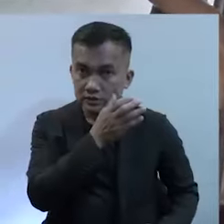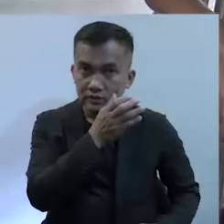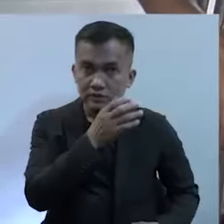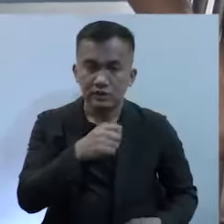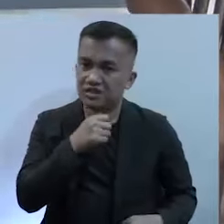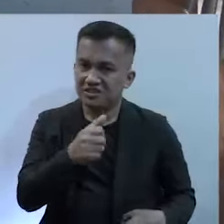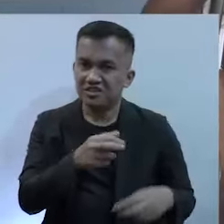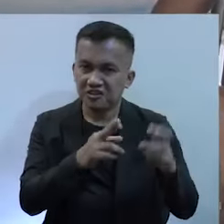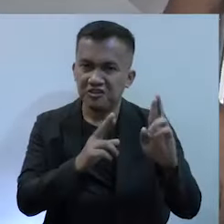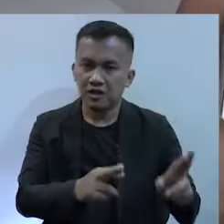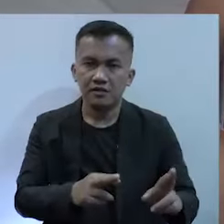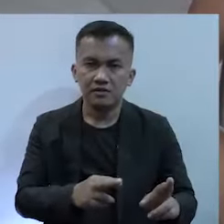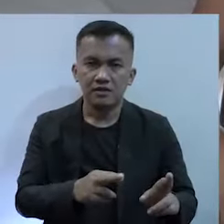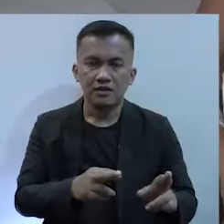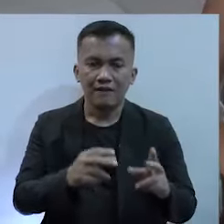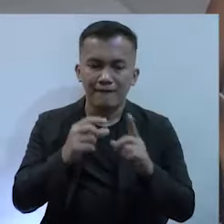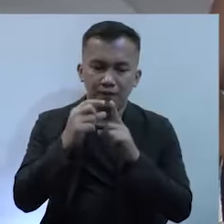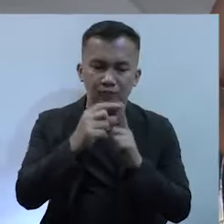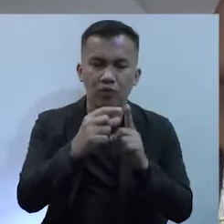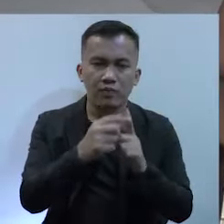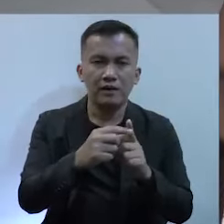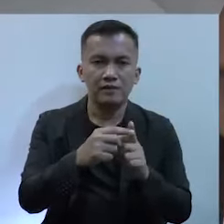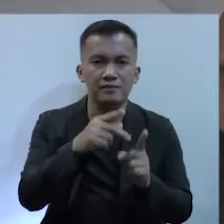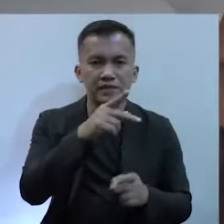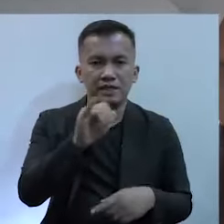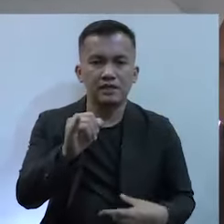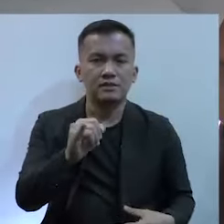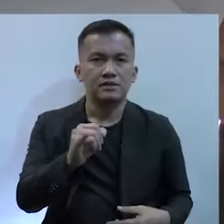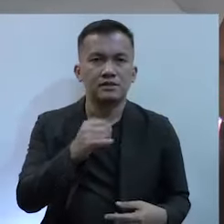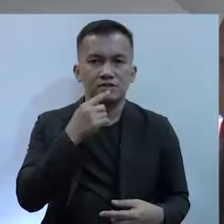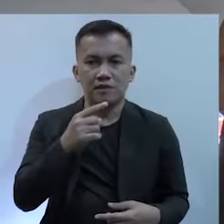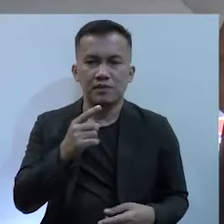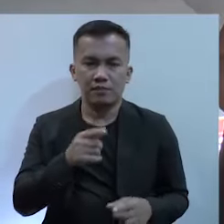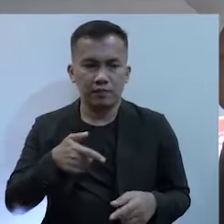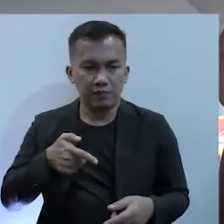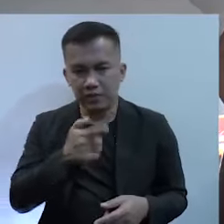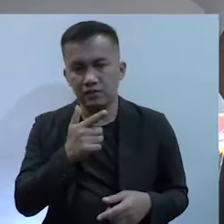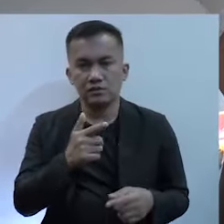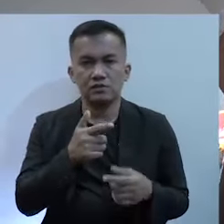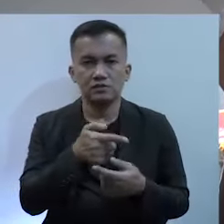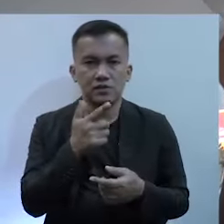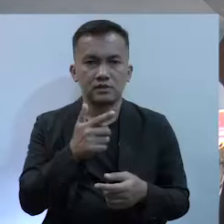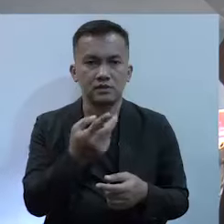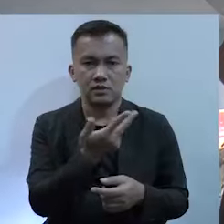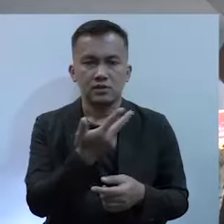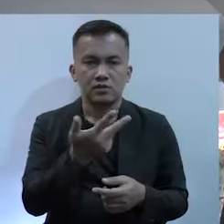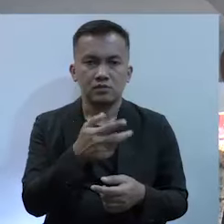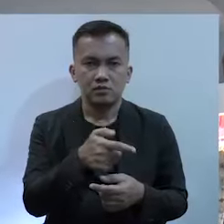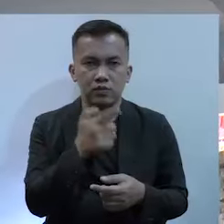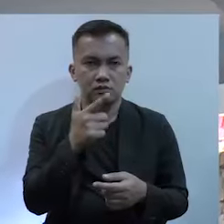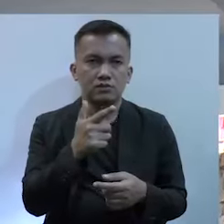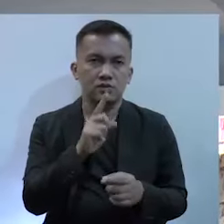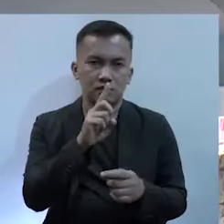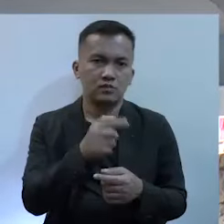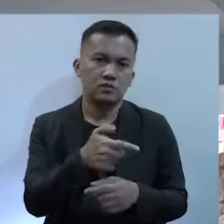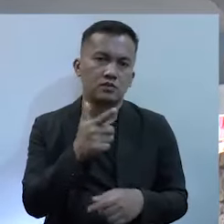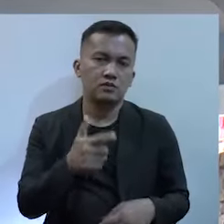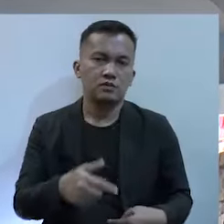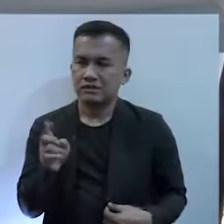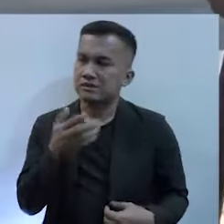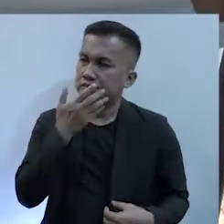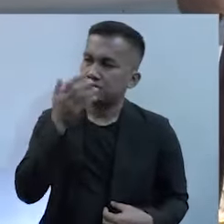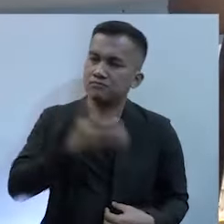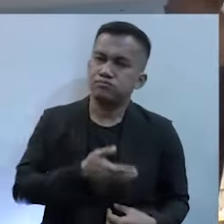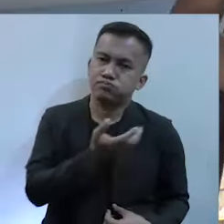citizen, hindi niya po ginalang, minura niya. Tapos sabihin niya, babaringin daw kami, isang baril lang kami tatlo, isang putok